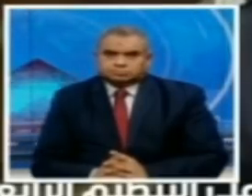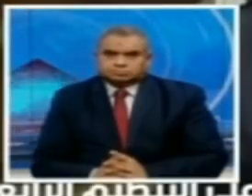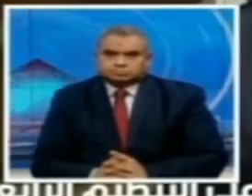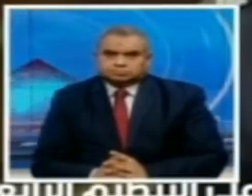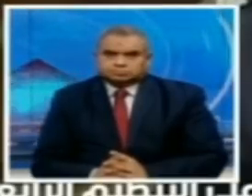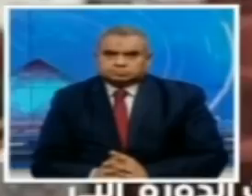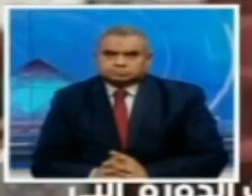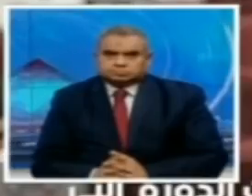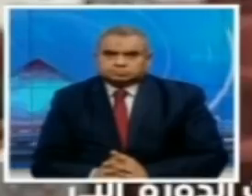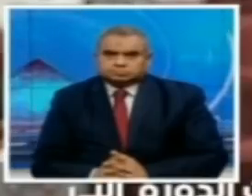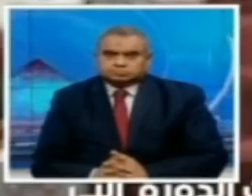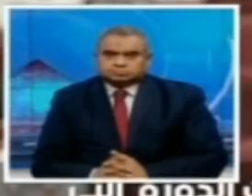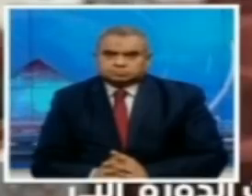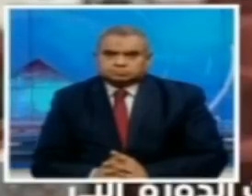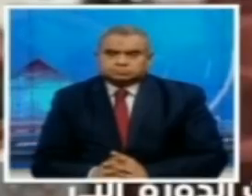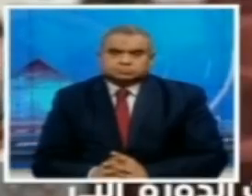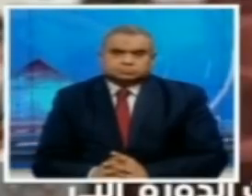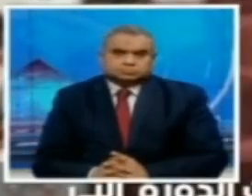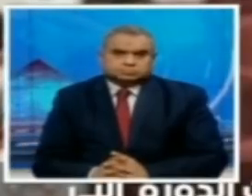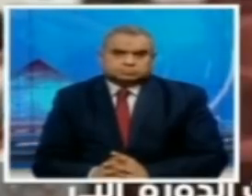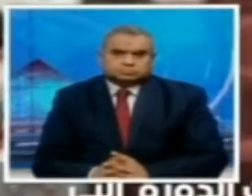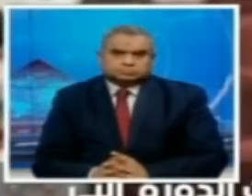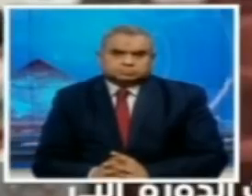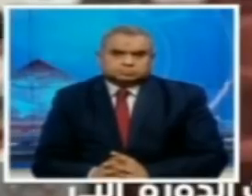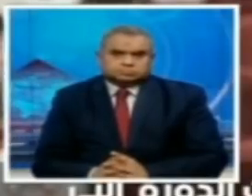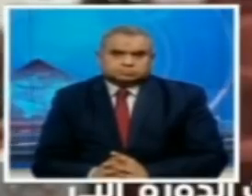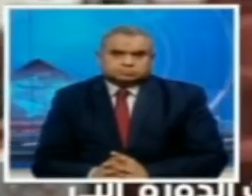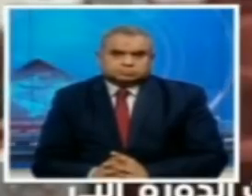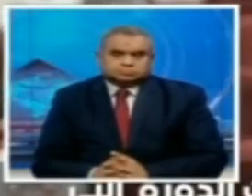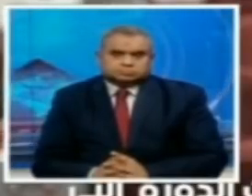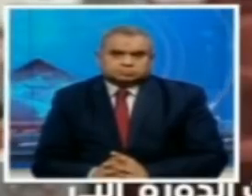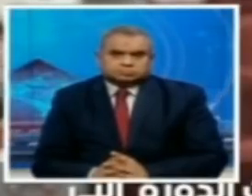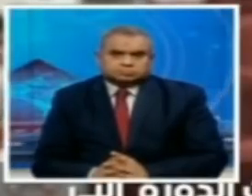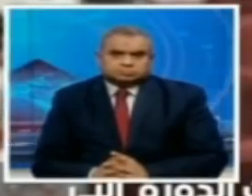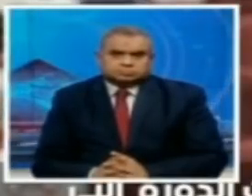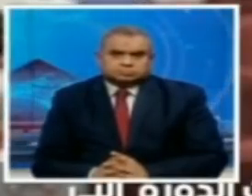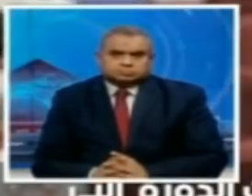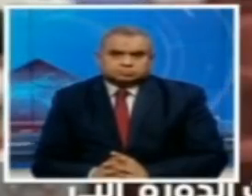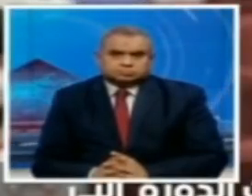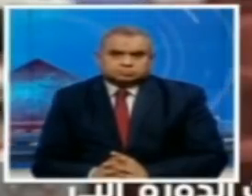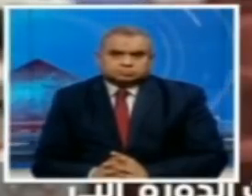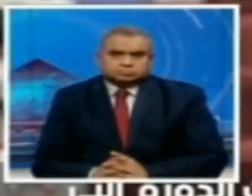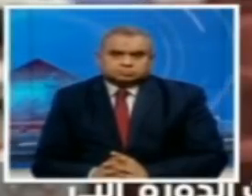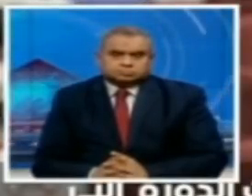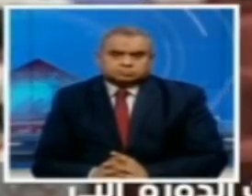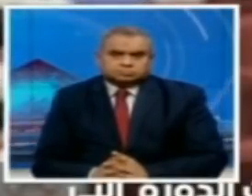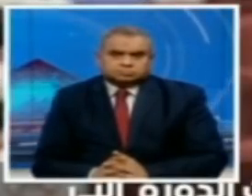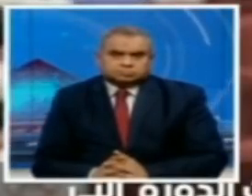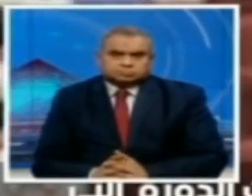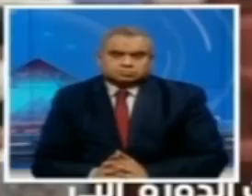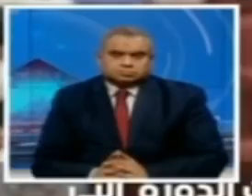ce stage. Познавательный, очень необходимый курс. За курс обучения мы